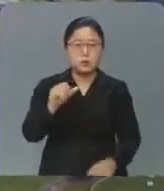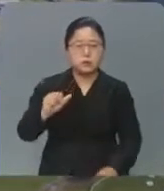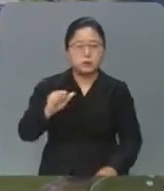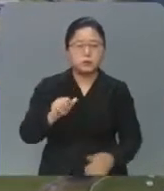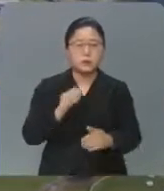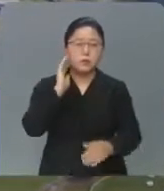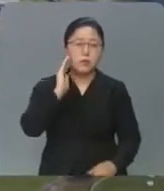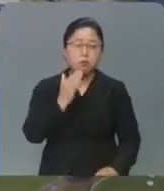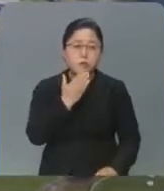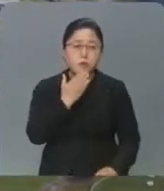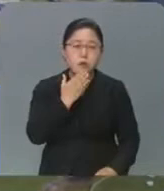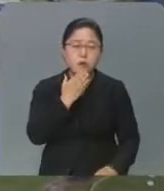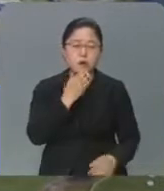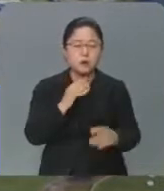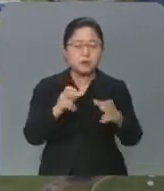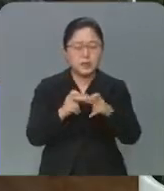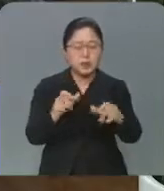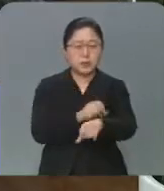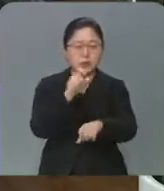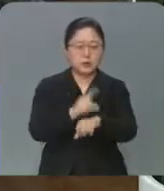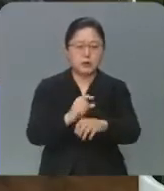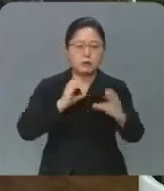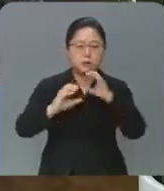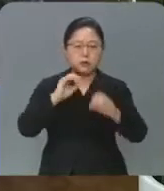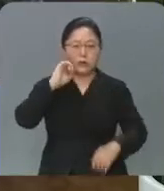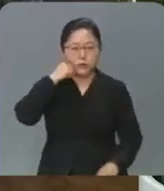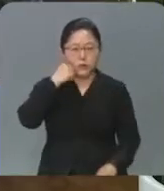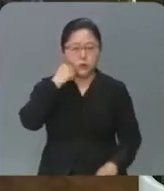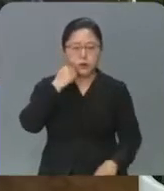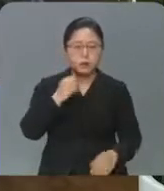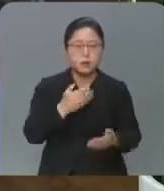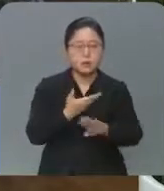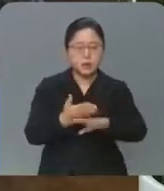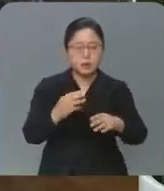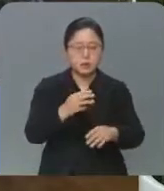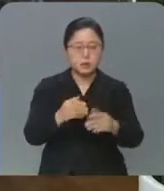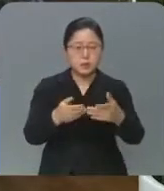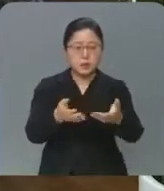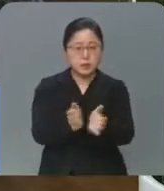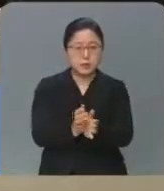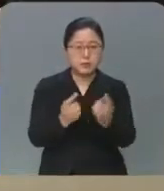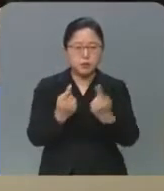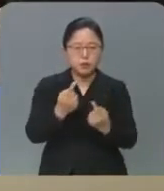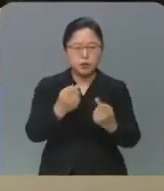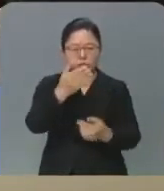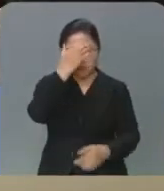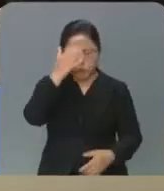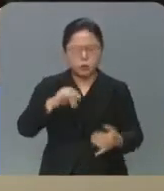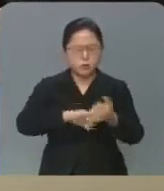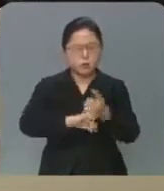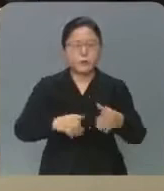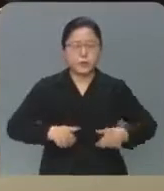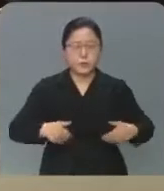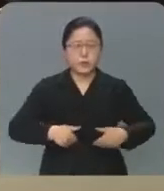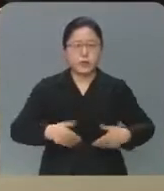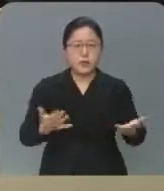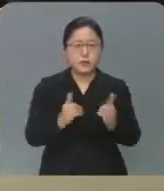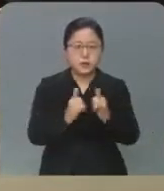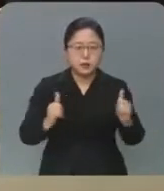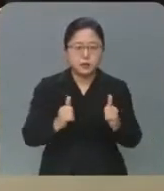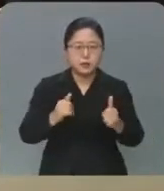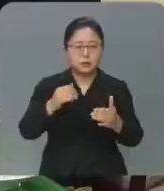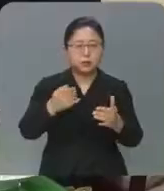GS칼텍스는 청각과 언어장애 특성상 의사소통이 어려워 다른 사회복지단체보다 외부 후원이 절실하다는 소식에 따라